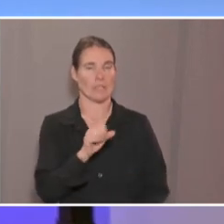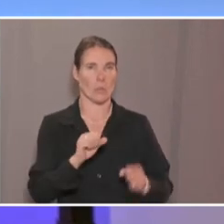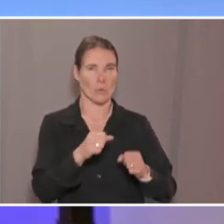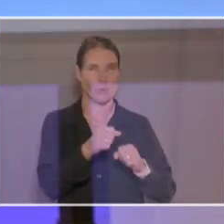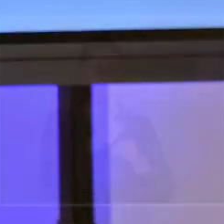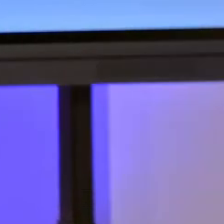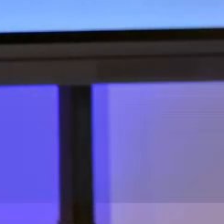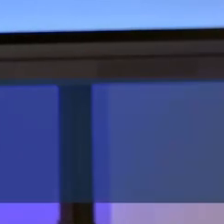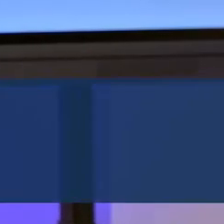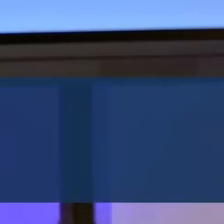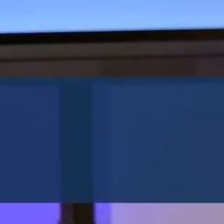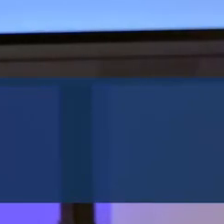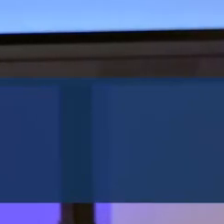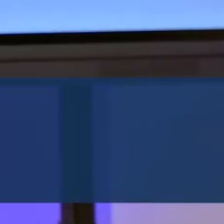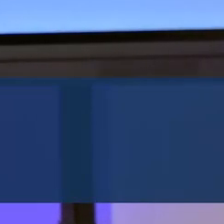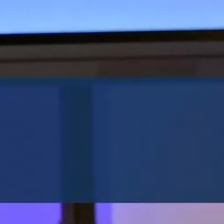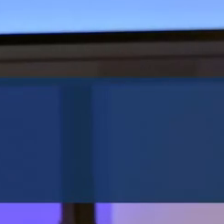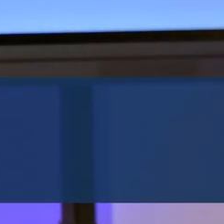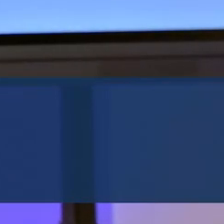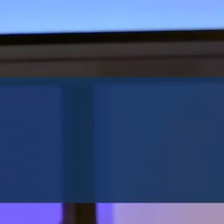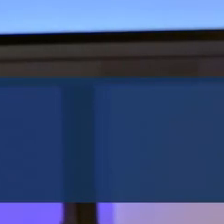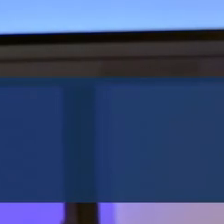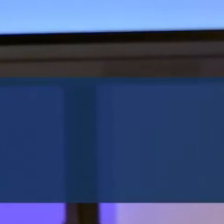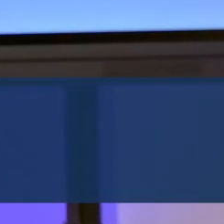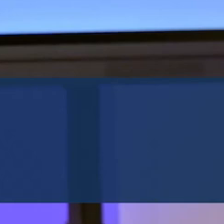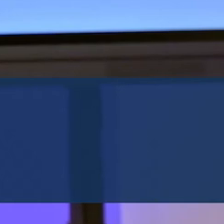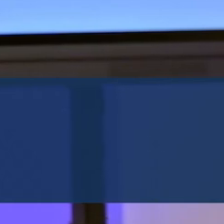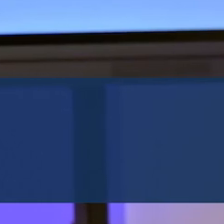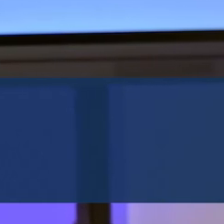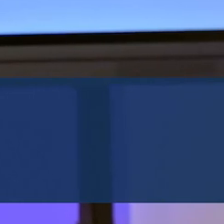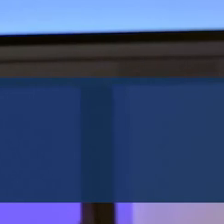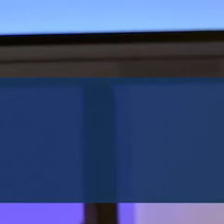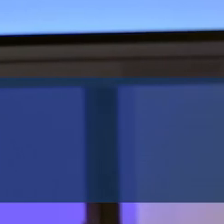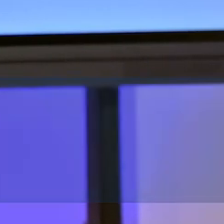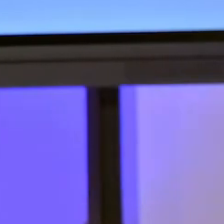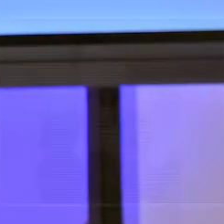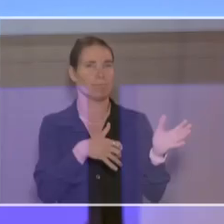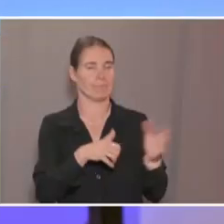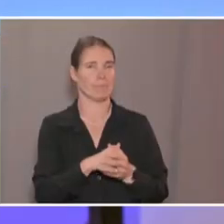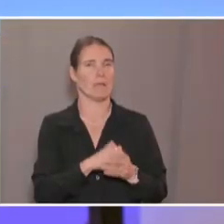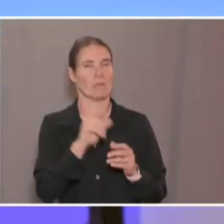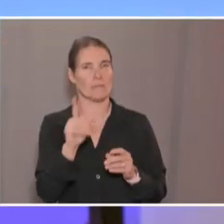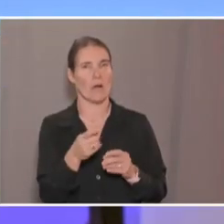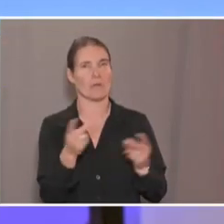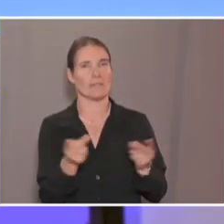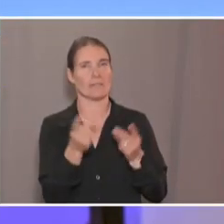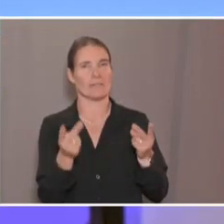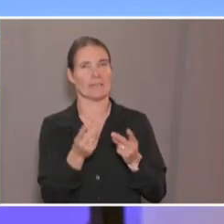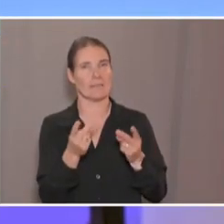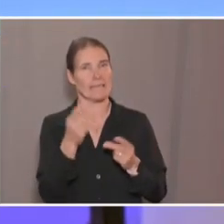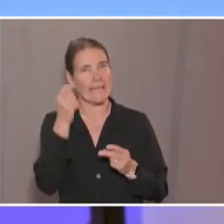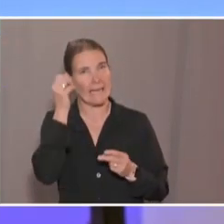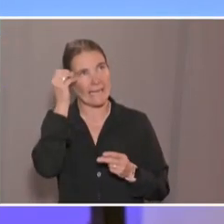Gründungsimpetus der Pädagogischen Hochschule. Vielen Dank an Jan Tenrich, jetzt ist er schon weg, für die Intervention. Und natürlich können diese Erkenntnisse